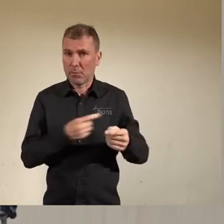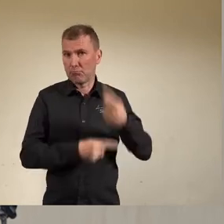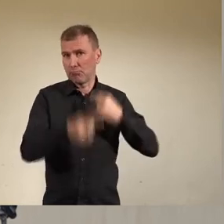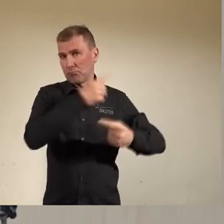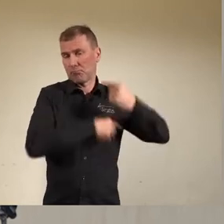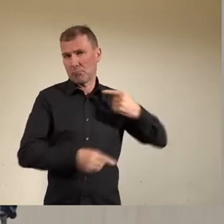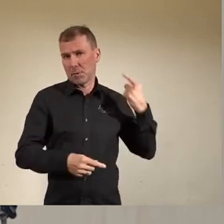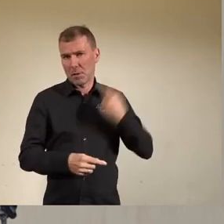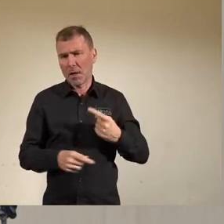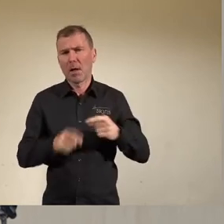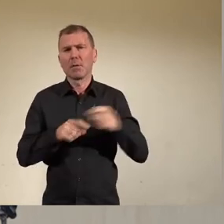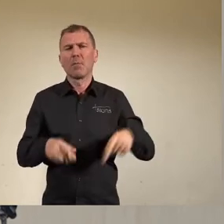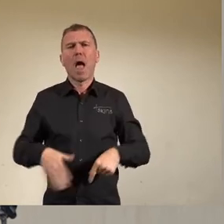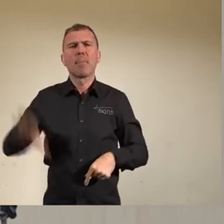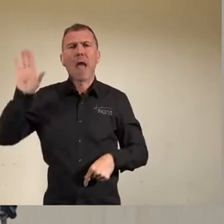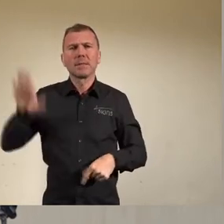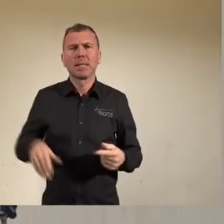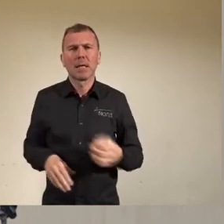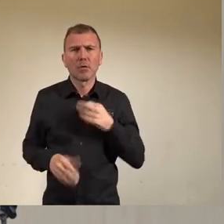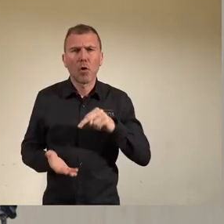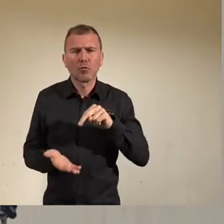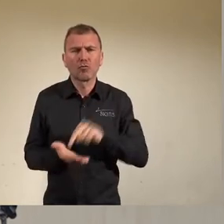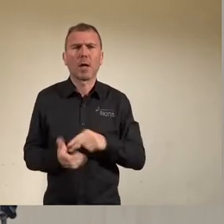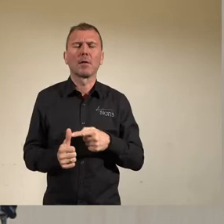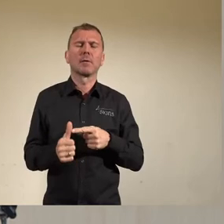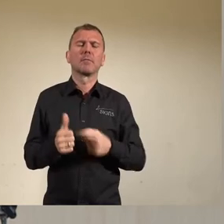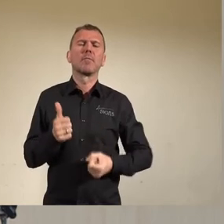Vergangenheit beim Thema Nazi-Notstand, beim Thema